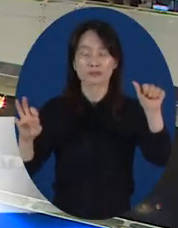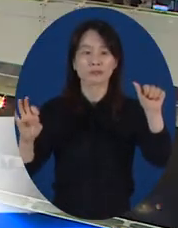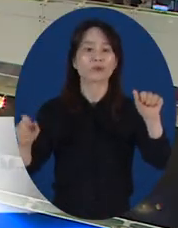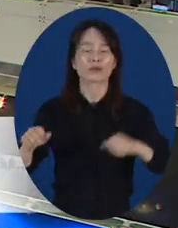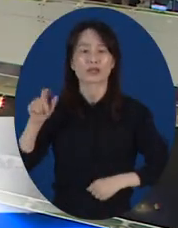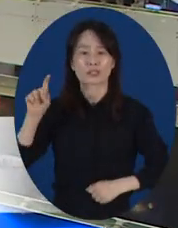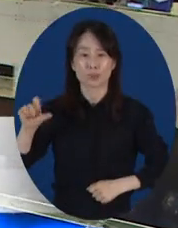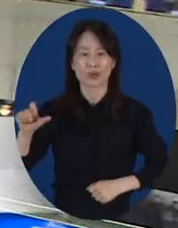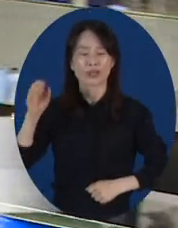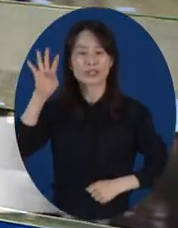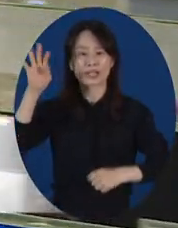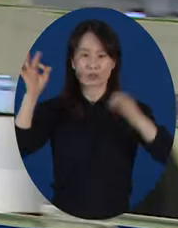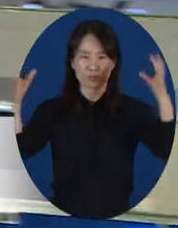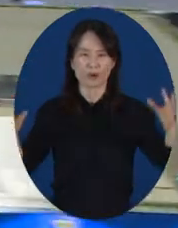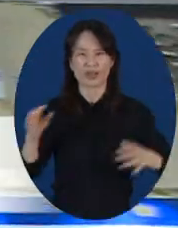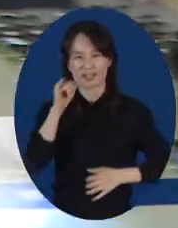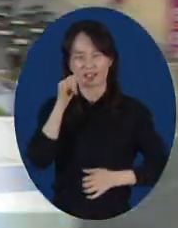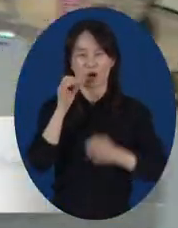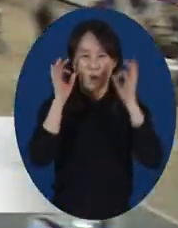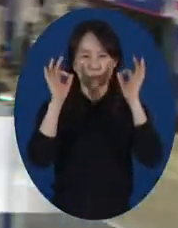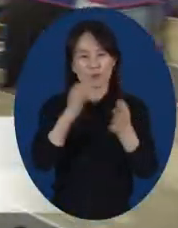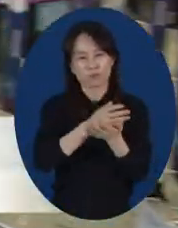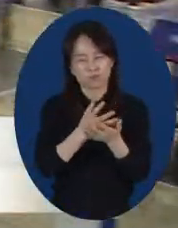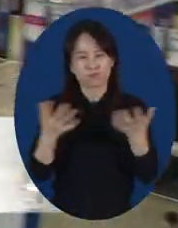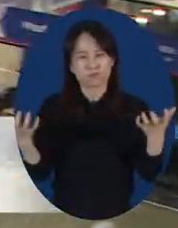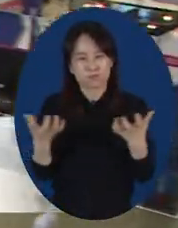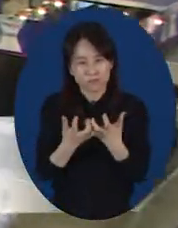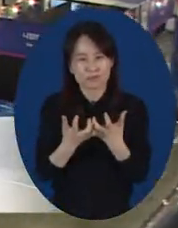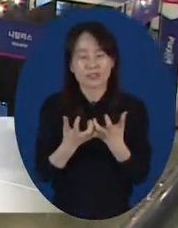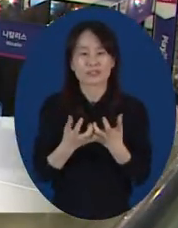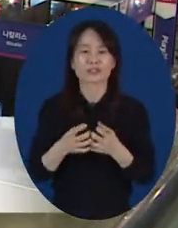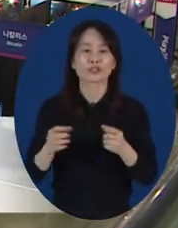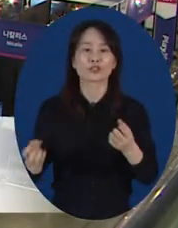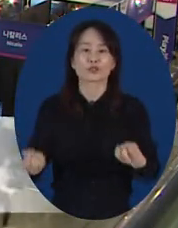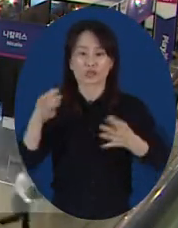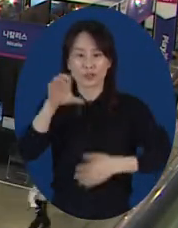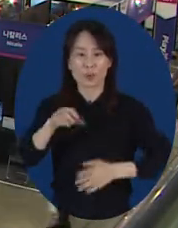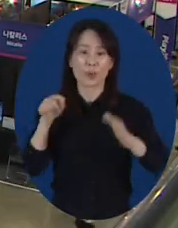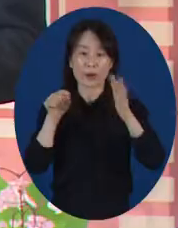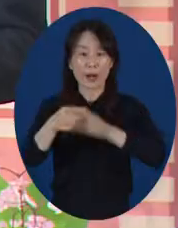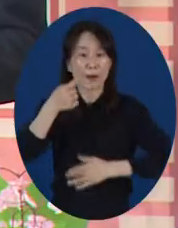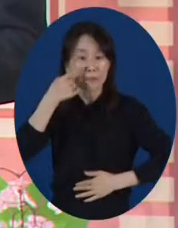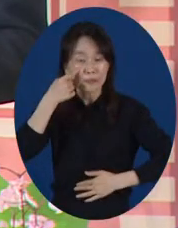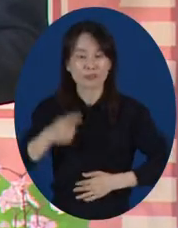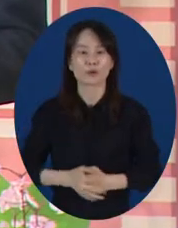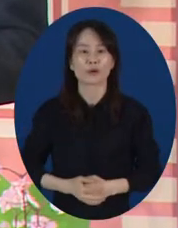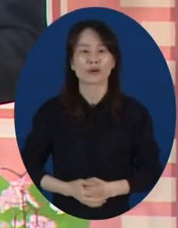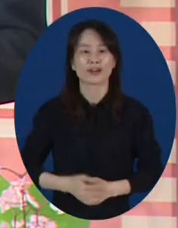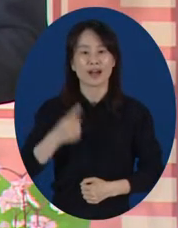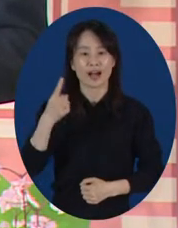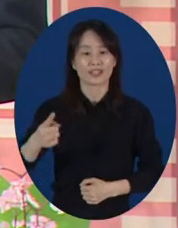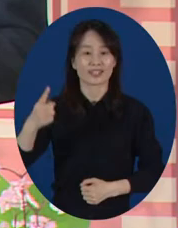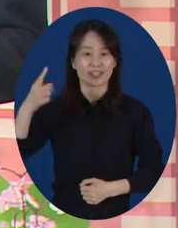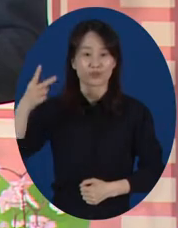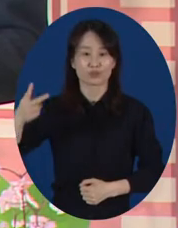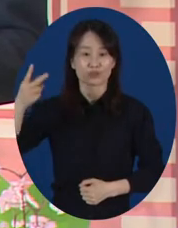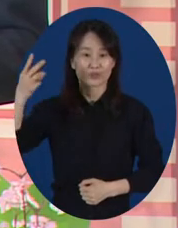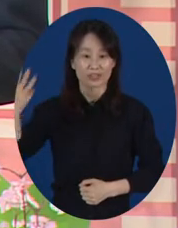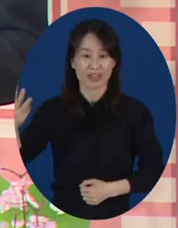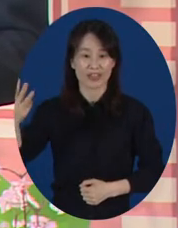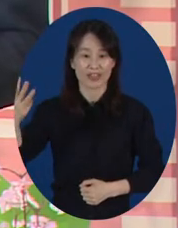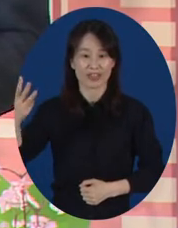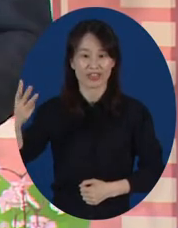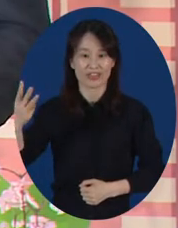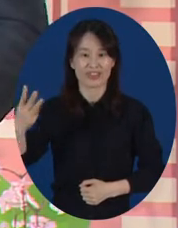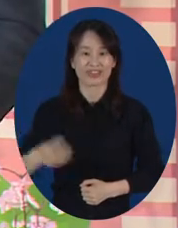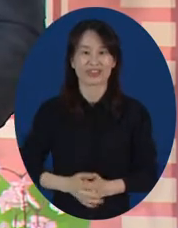4일간 개최됩니다. 볼거리와 즐길거리가 가득한 축제회장으로 함께 가보시죠. 외치겠습니다. 하나, 둘,